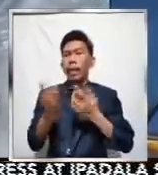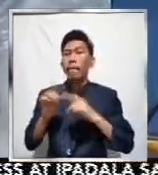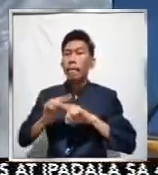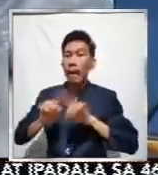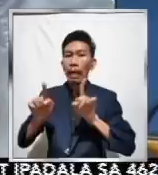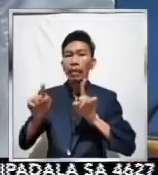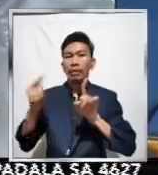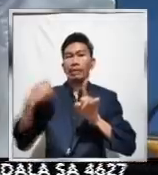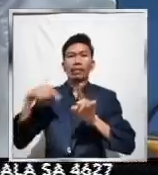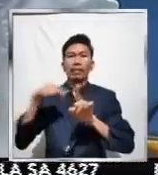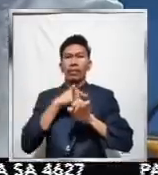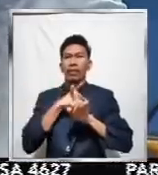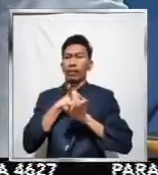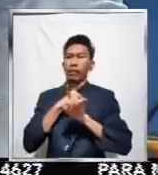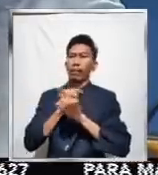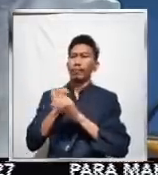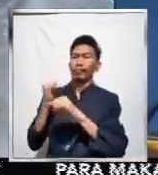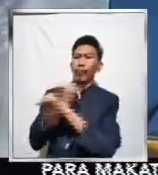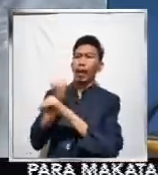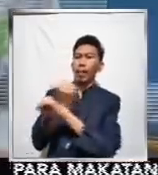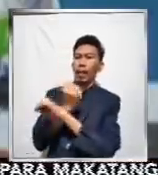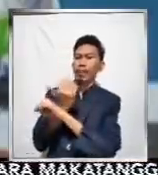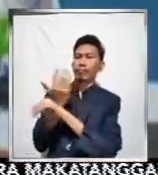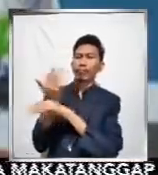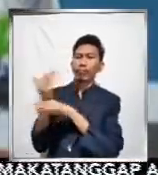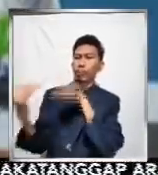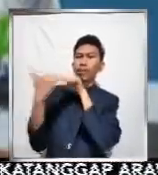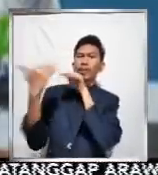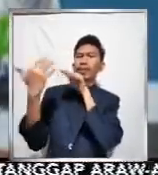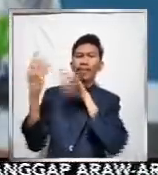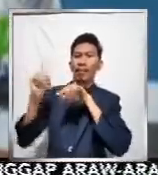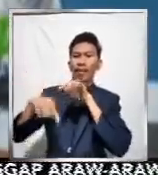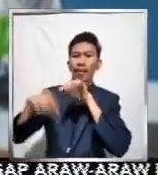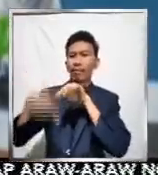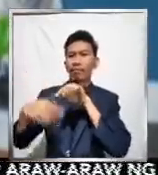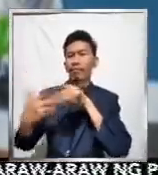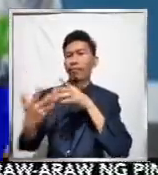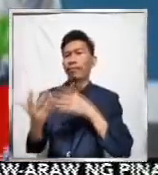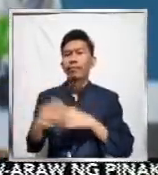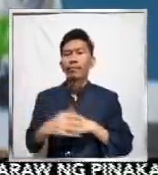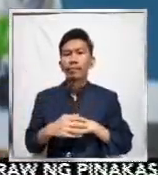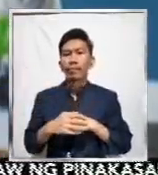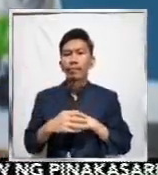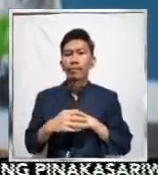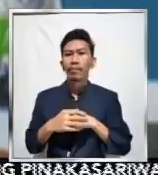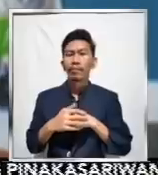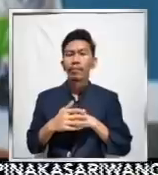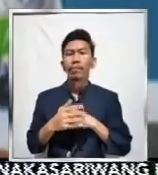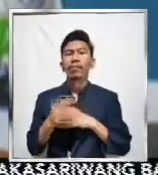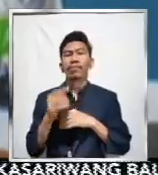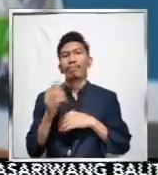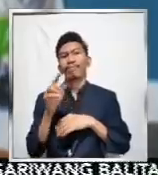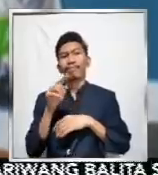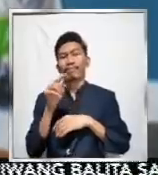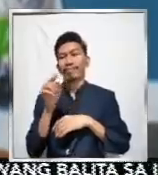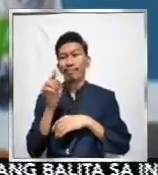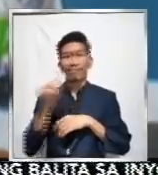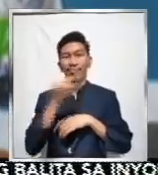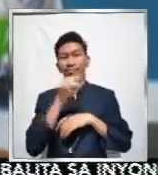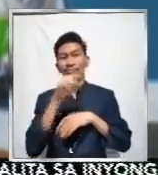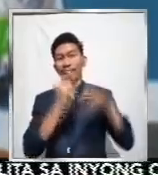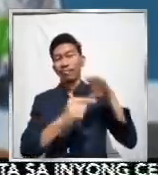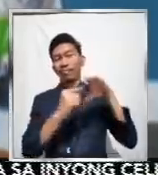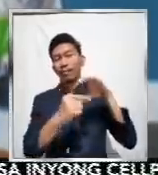makaganti. Hindi naman tayo makasagot. Walang tigil ho kayong tirahin nyo ang gobyerno,